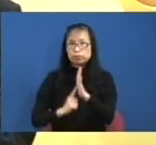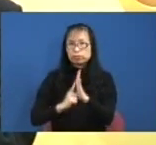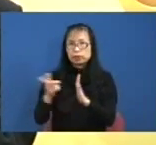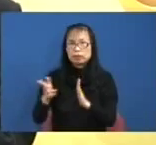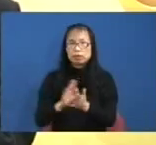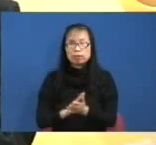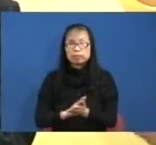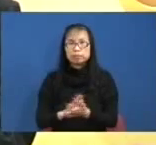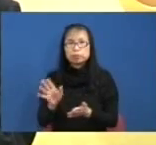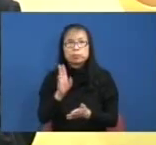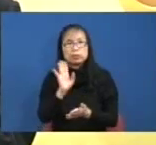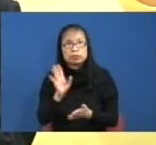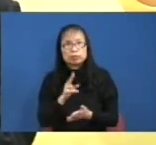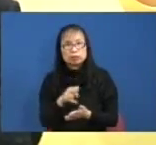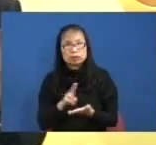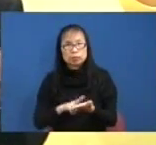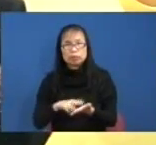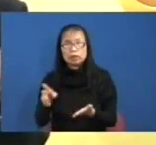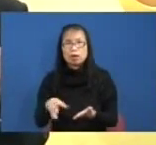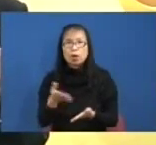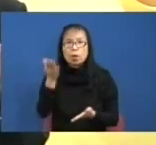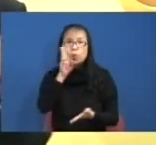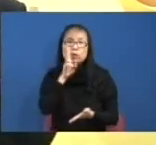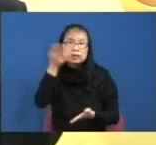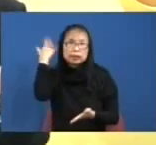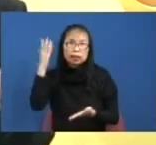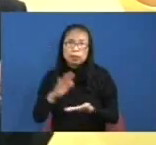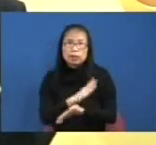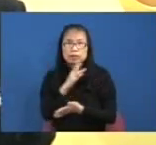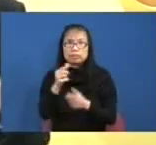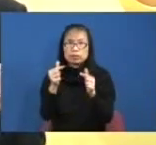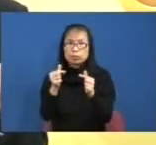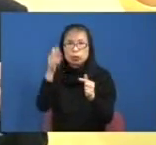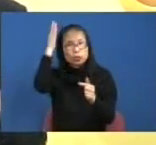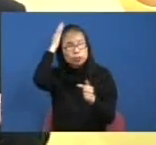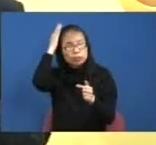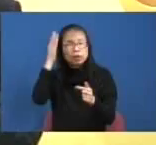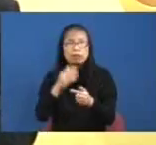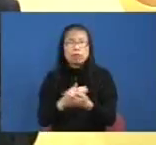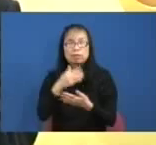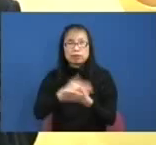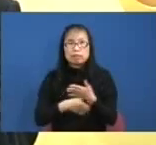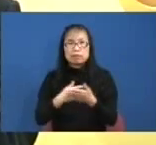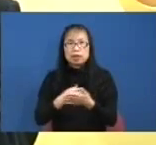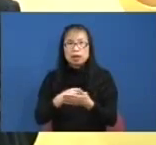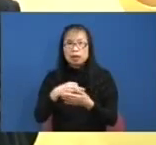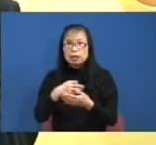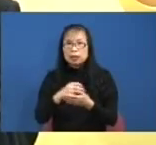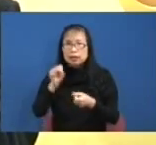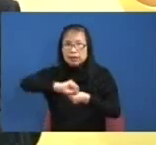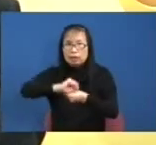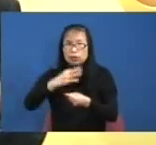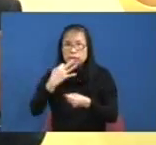相信嘅。 例如咧，啊， 黃會長，舊年咁樣借啲蒜頭咁都加咗3倍啦。咁啲糖